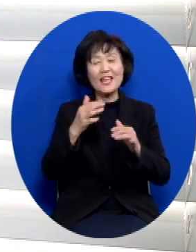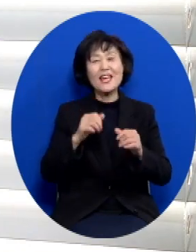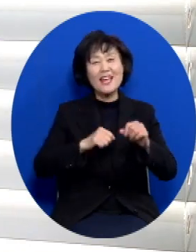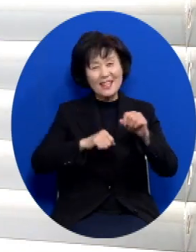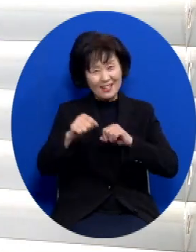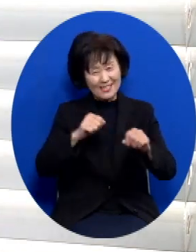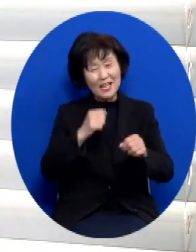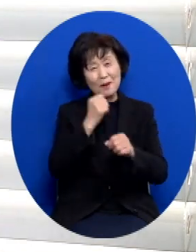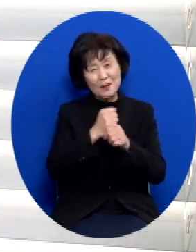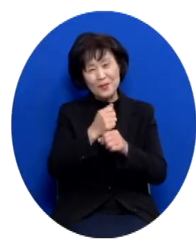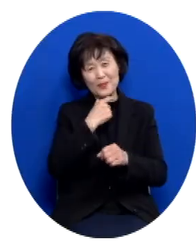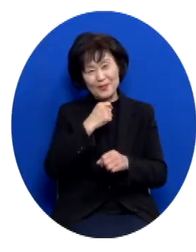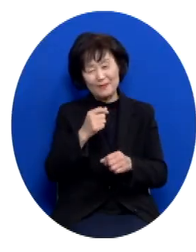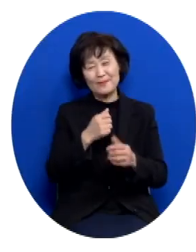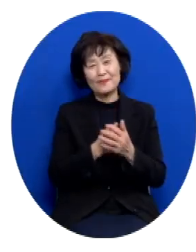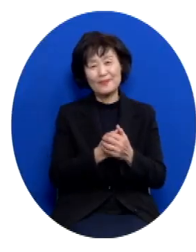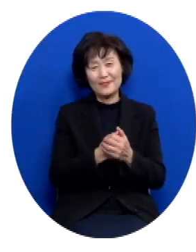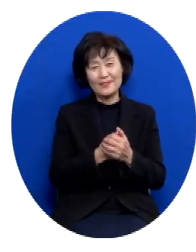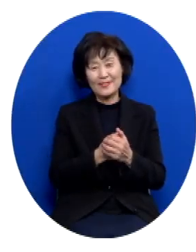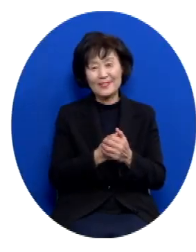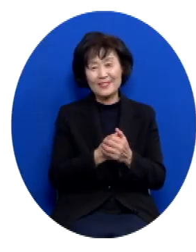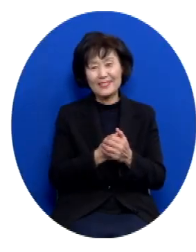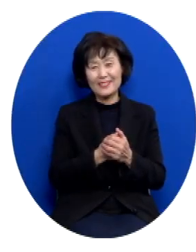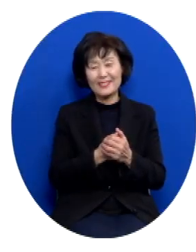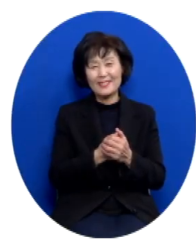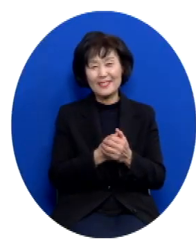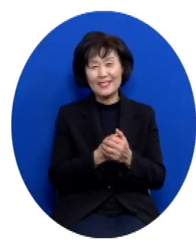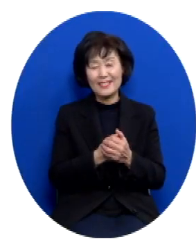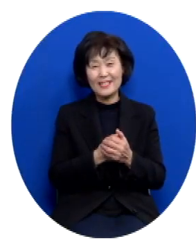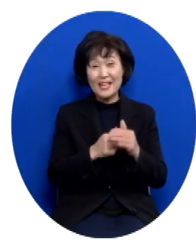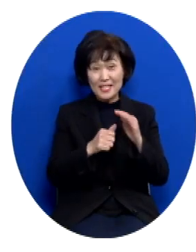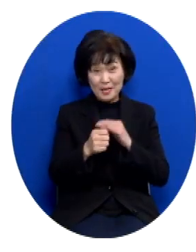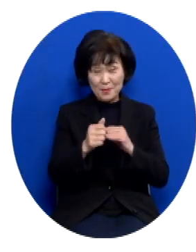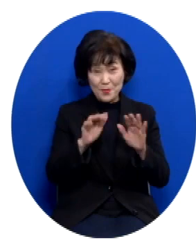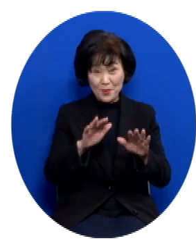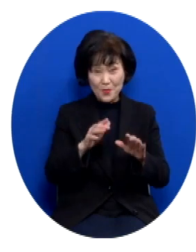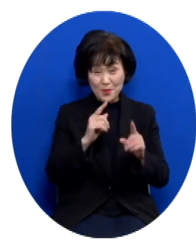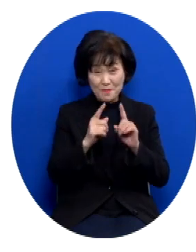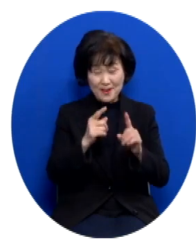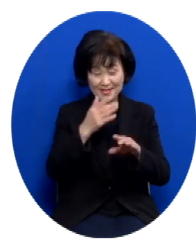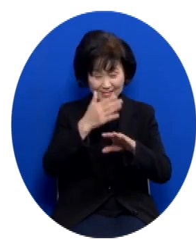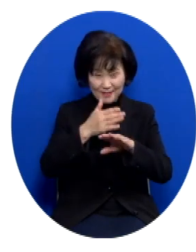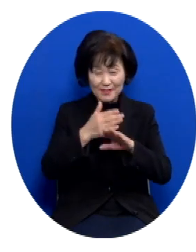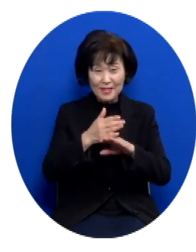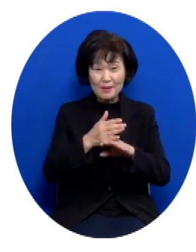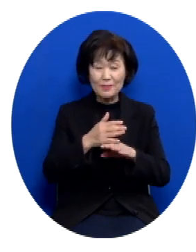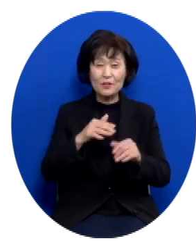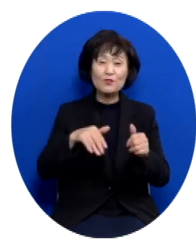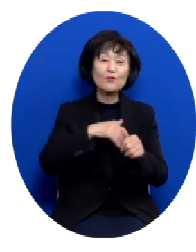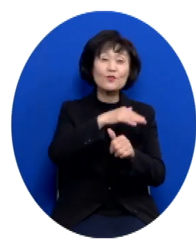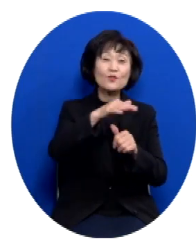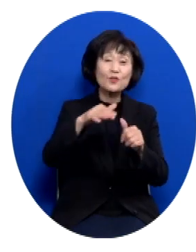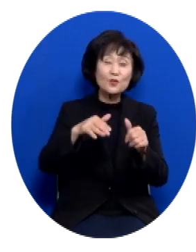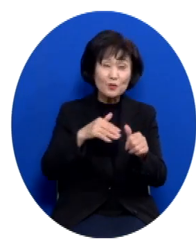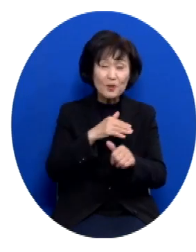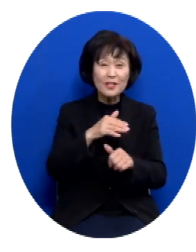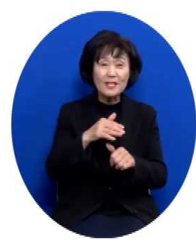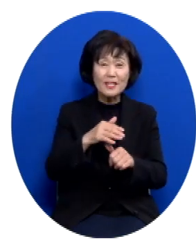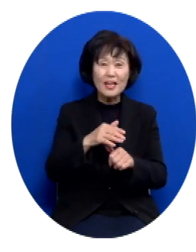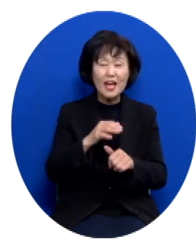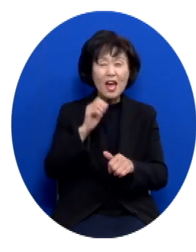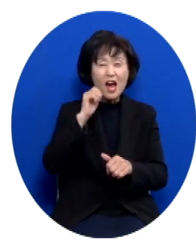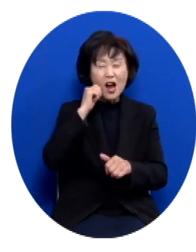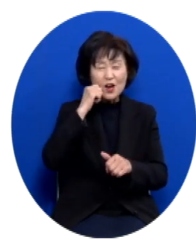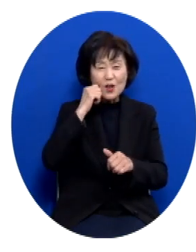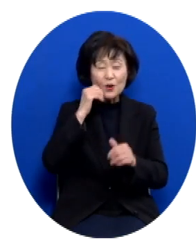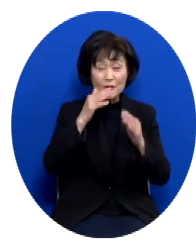만들어갔으면 좋겠습니다. 예, 대표님 오늘 말씀 잘 들었습니다. 우리 사회, 우리 주변의 에너지 빈곤층을